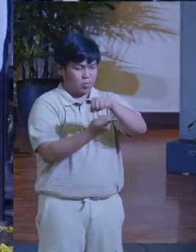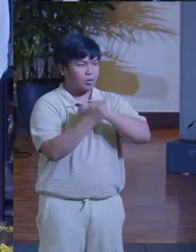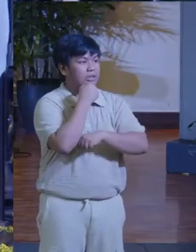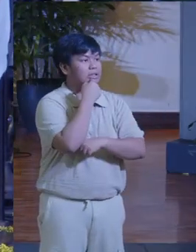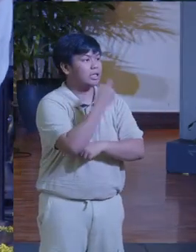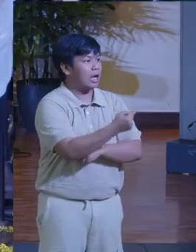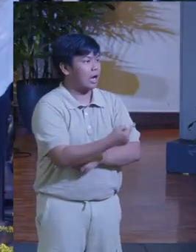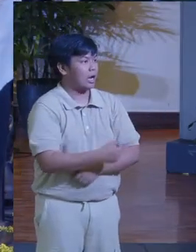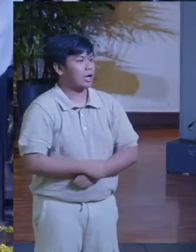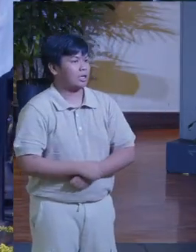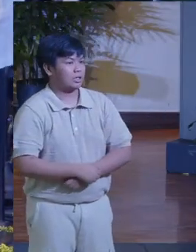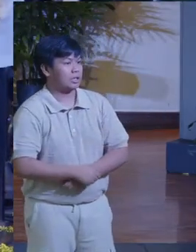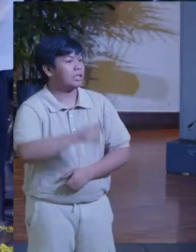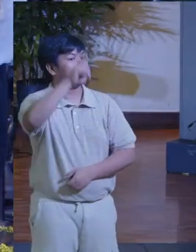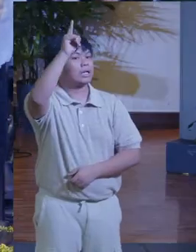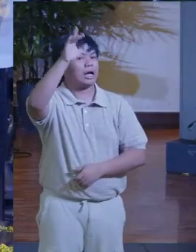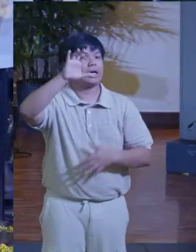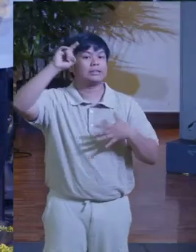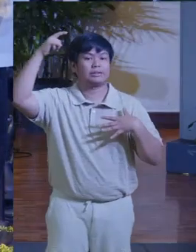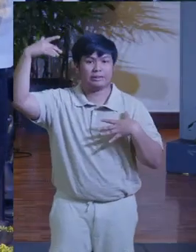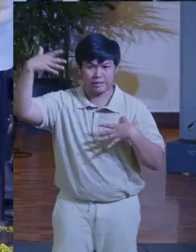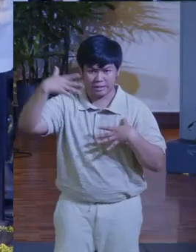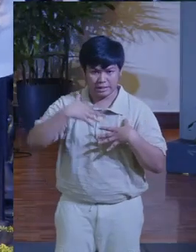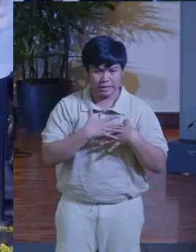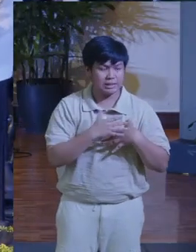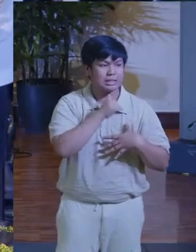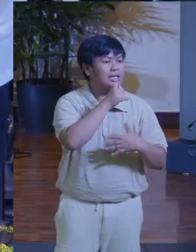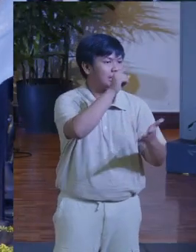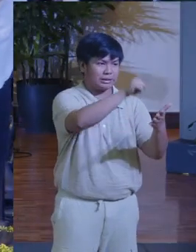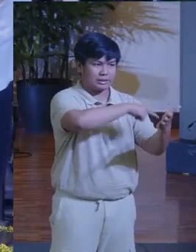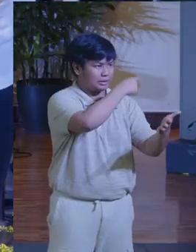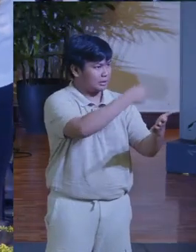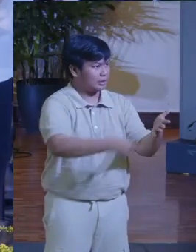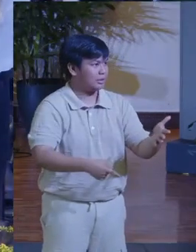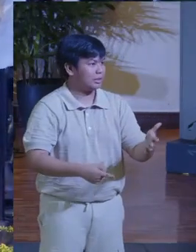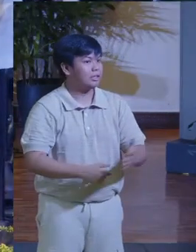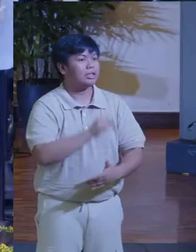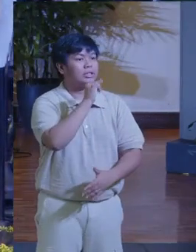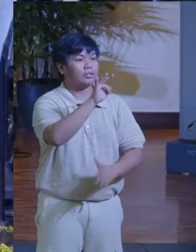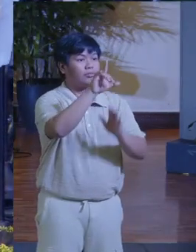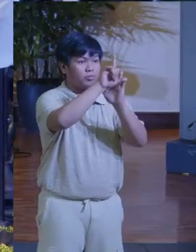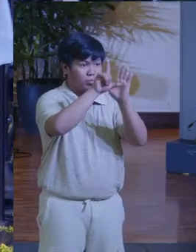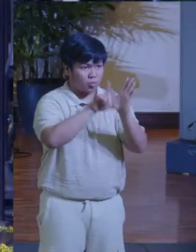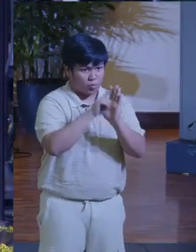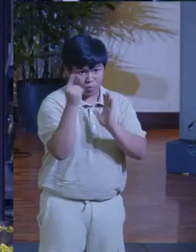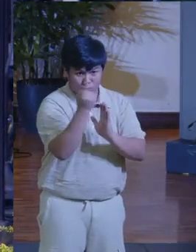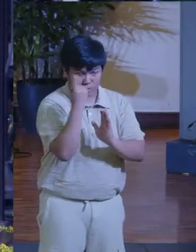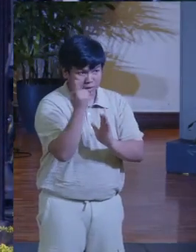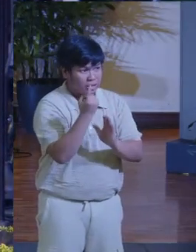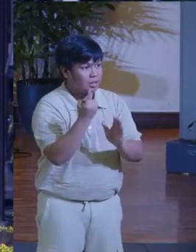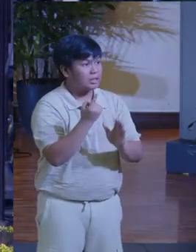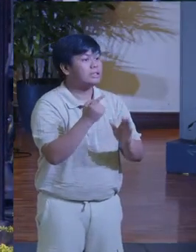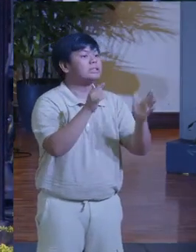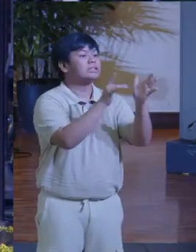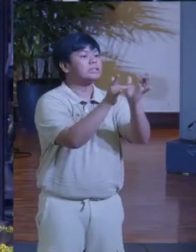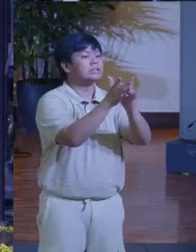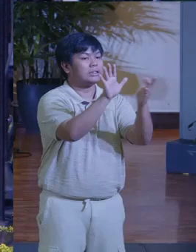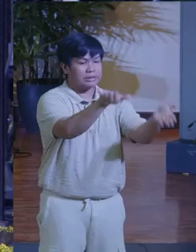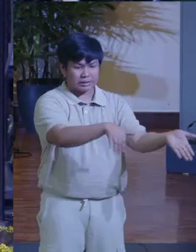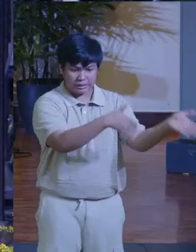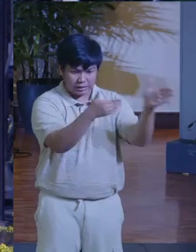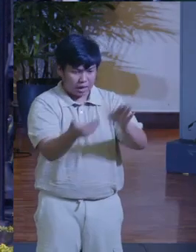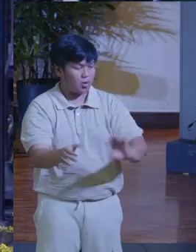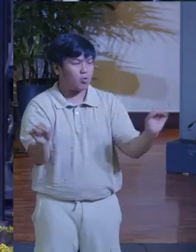not nullify the grace of God. For if righteousness were through the law, then yung giving Himself for